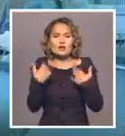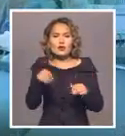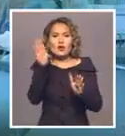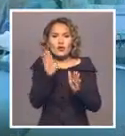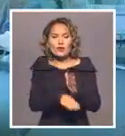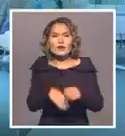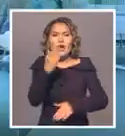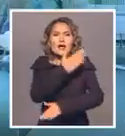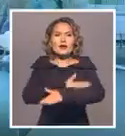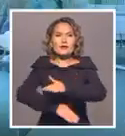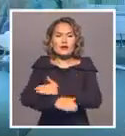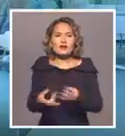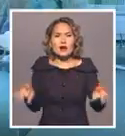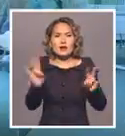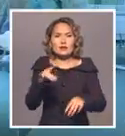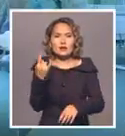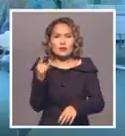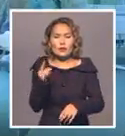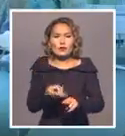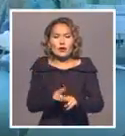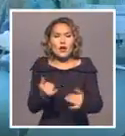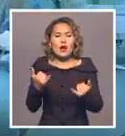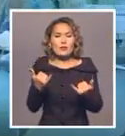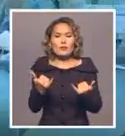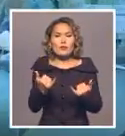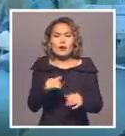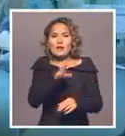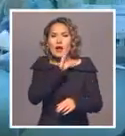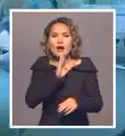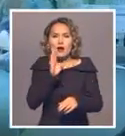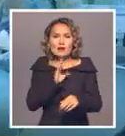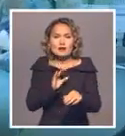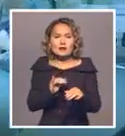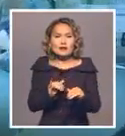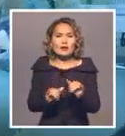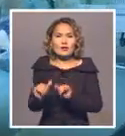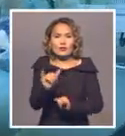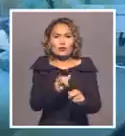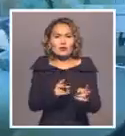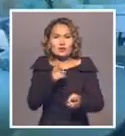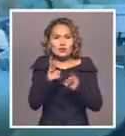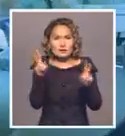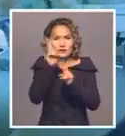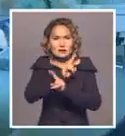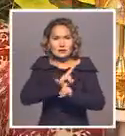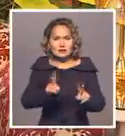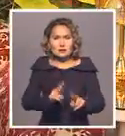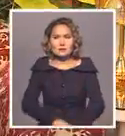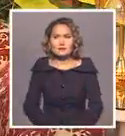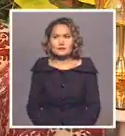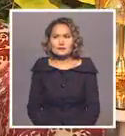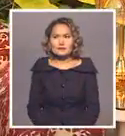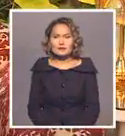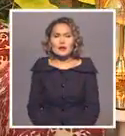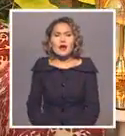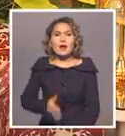еш жерден қолдау таппай келген соң, бүгін бұқаралық ақпарат құралдар өкілдерінен көмек сұрауға мәжбүр болды. Қара жорғаны